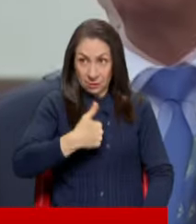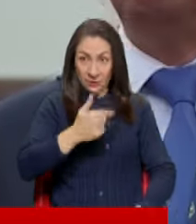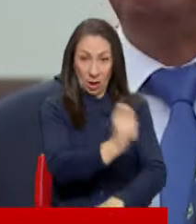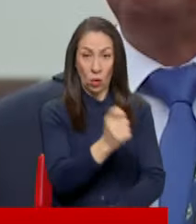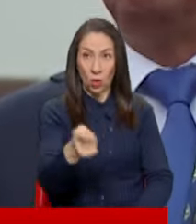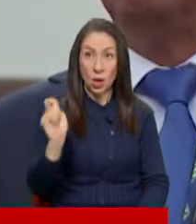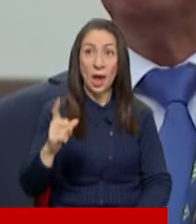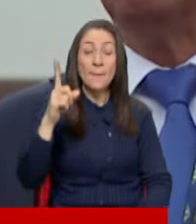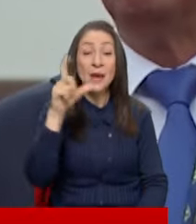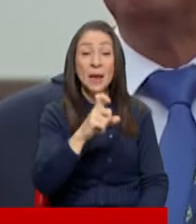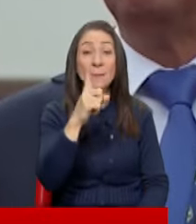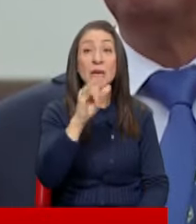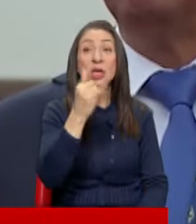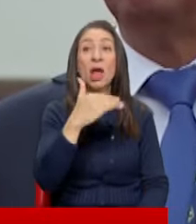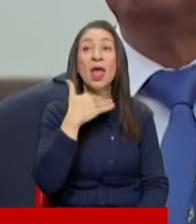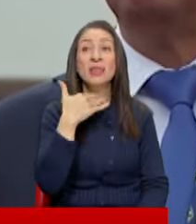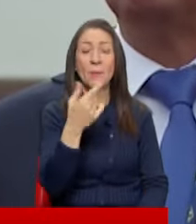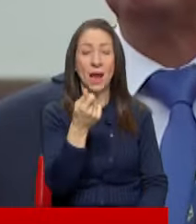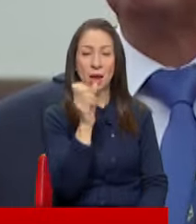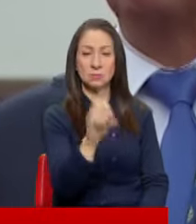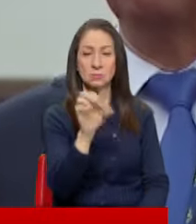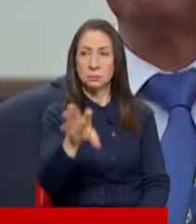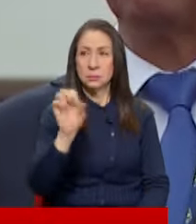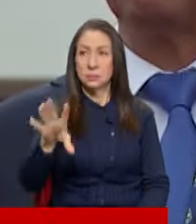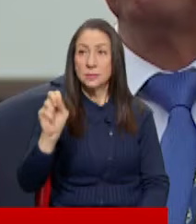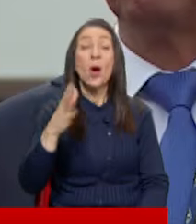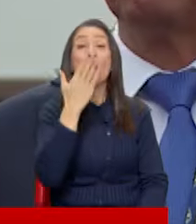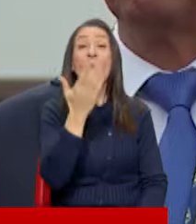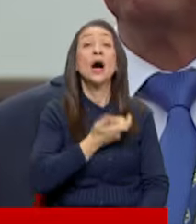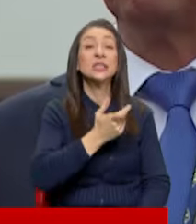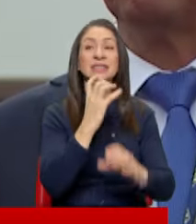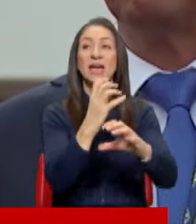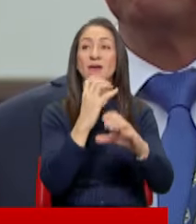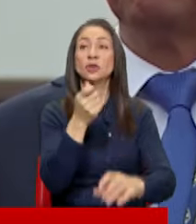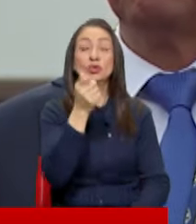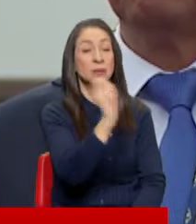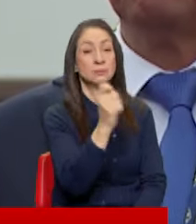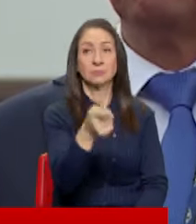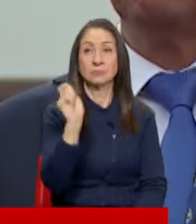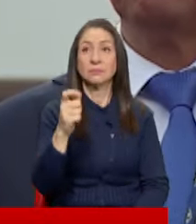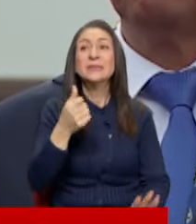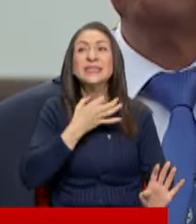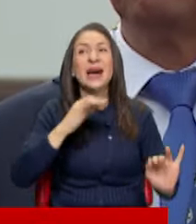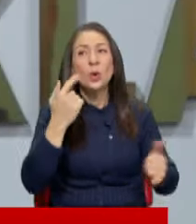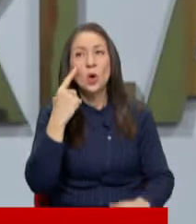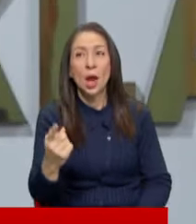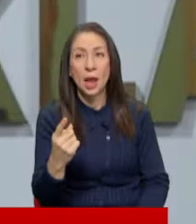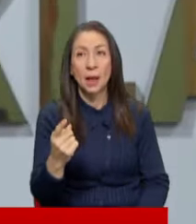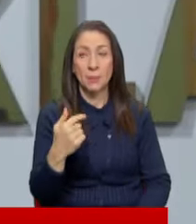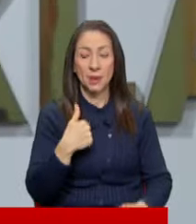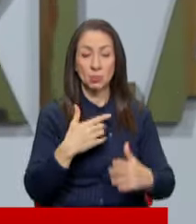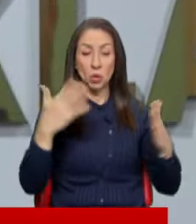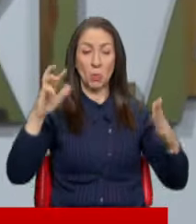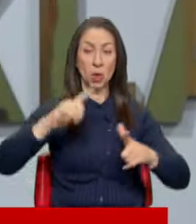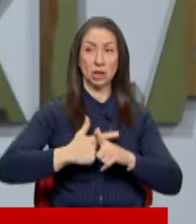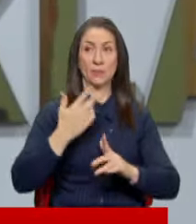veriyor her ay birer kilo et parası yatırıyoruz öğrencilerin servis ücretini ödüyoruz Dar gelirli ailelerin Benim büyük